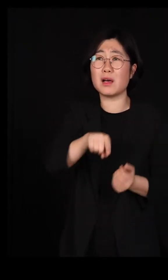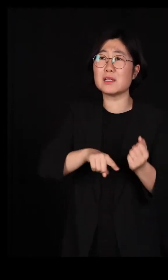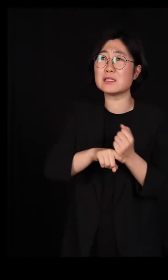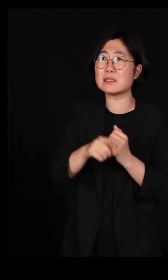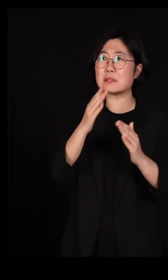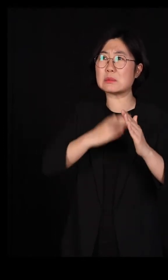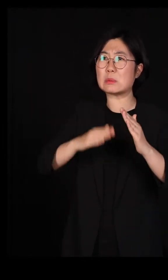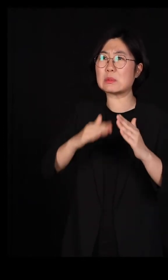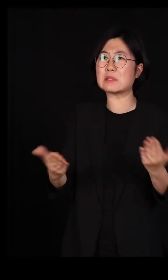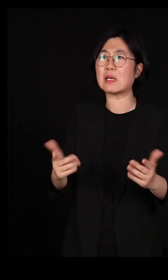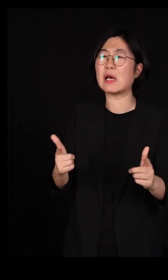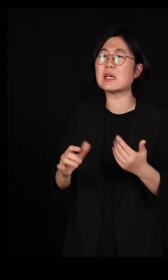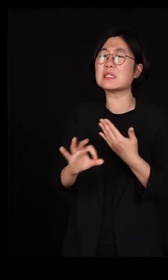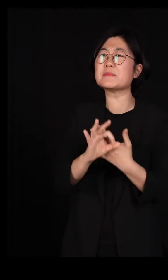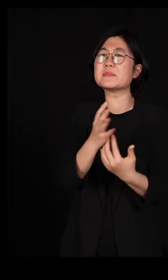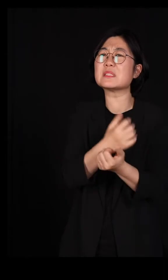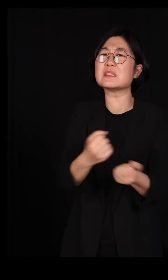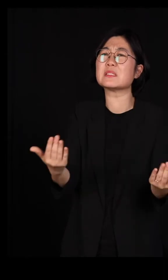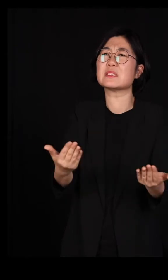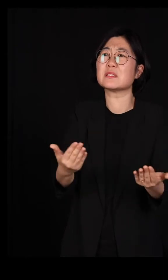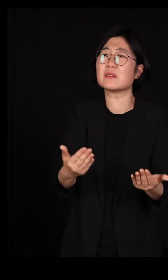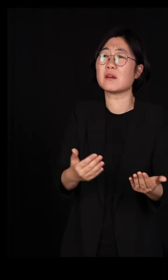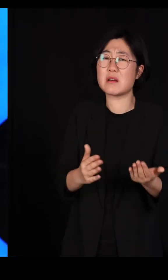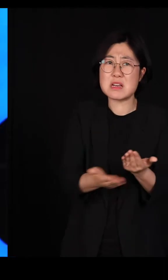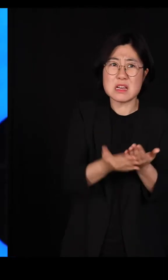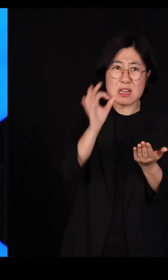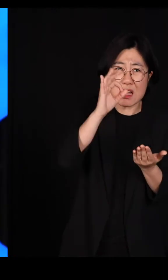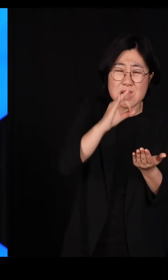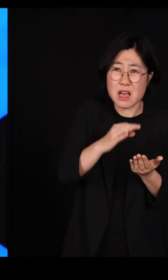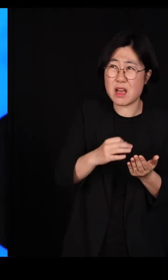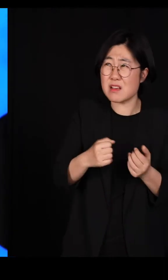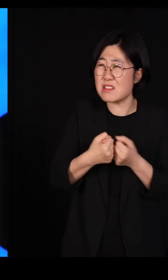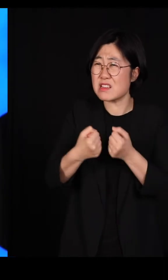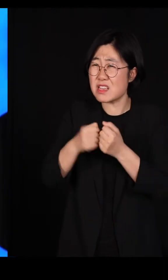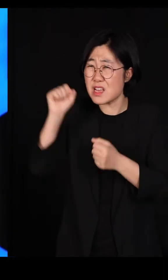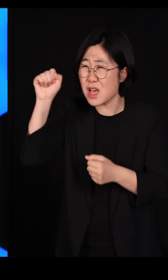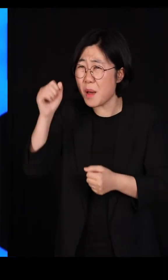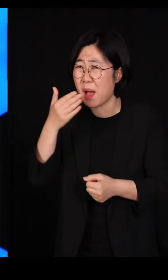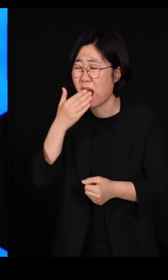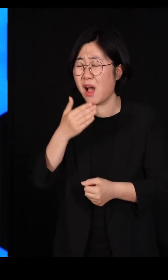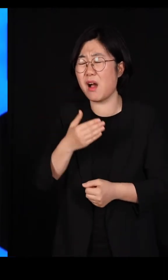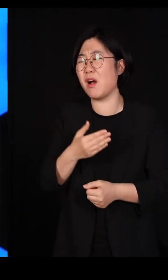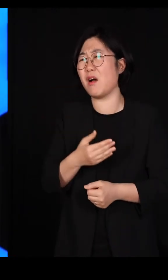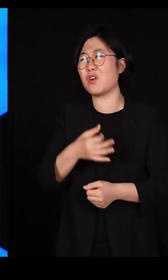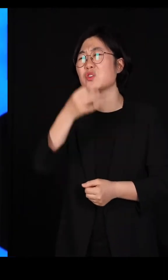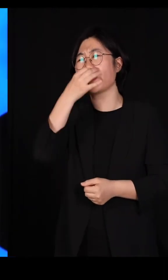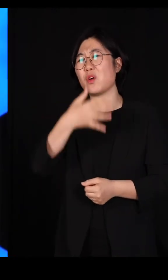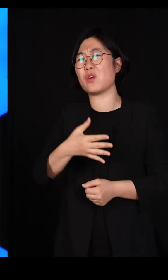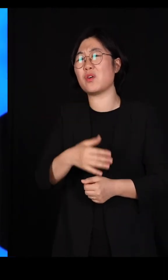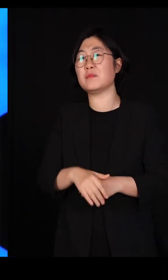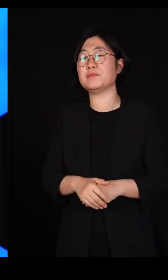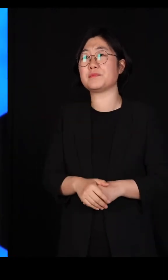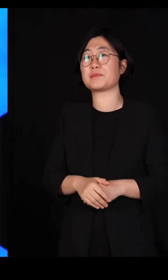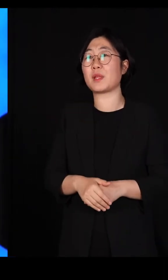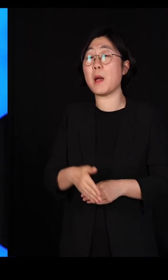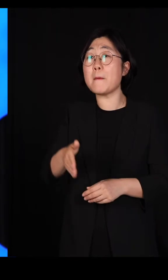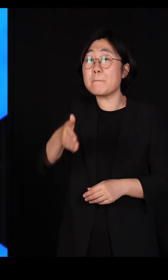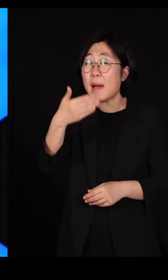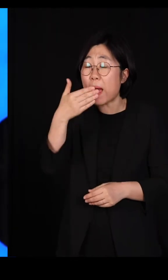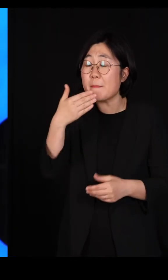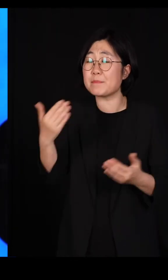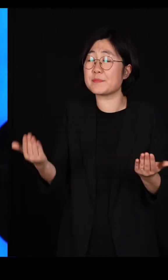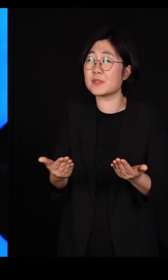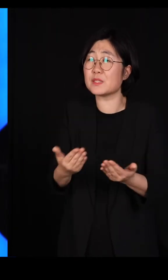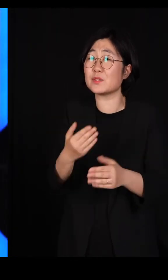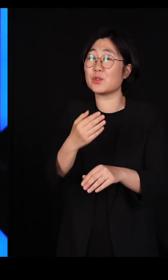저분들의 위치가 대부분 비정규직이라서 싸우기가 굉장히 어려운 상황이에요. 밥하는 노동에